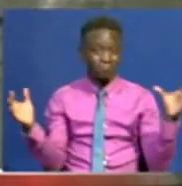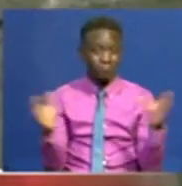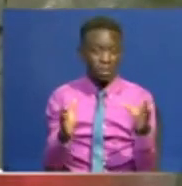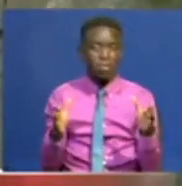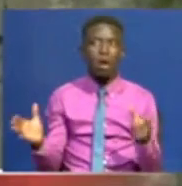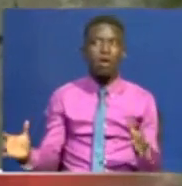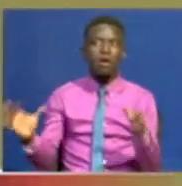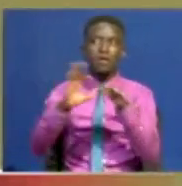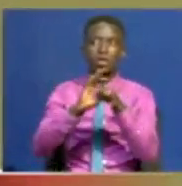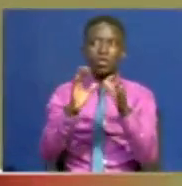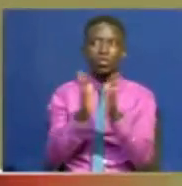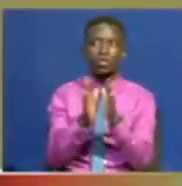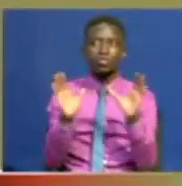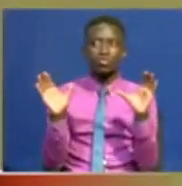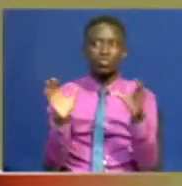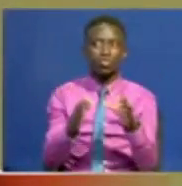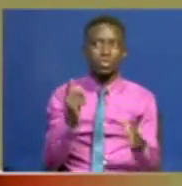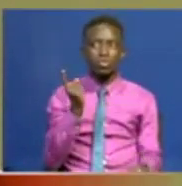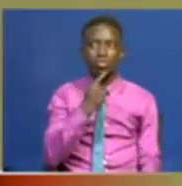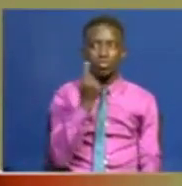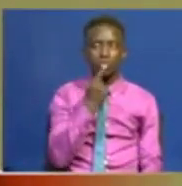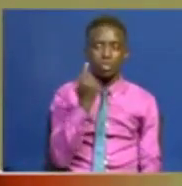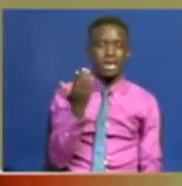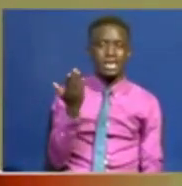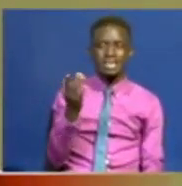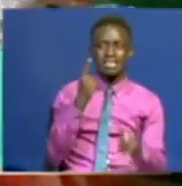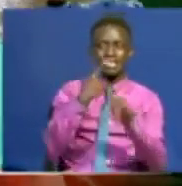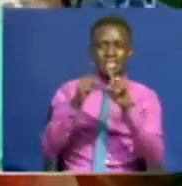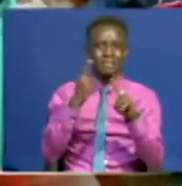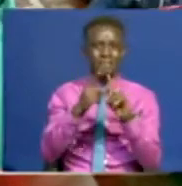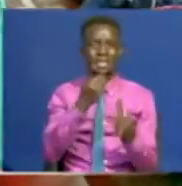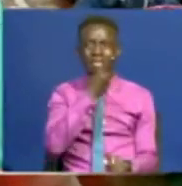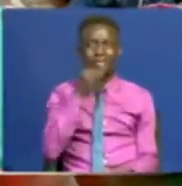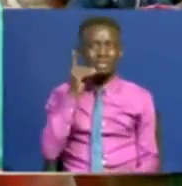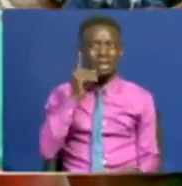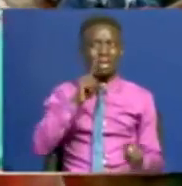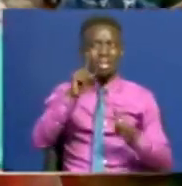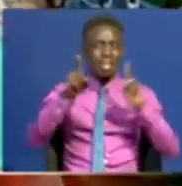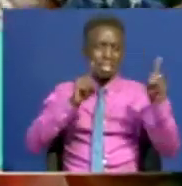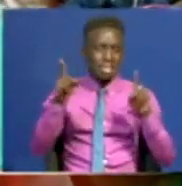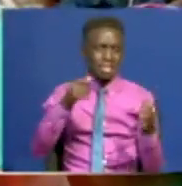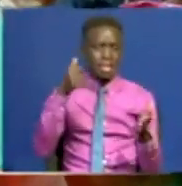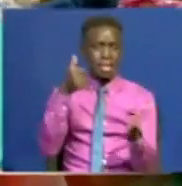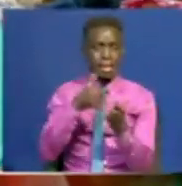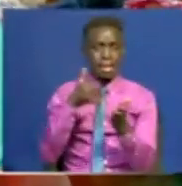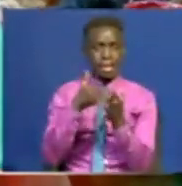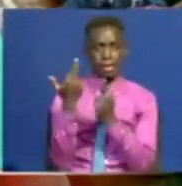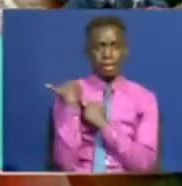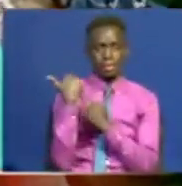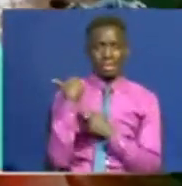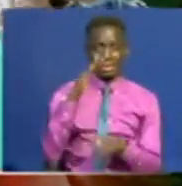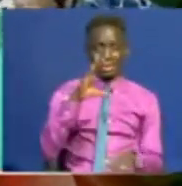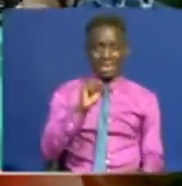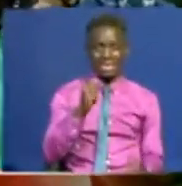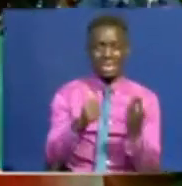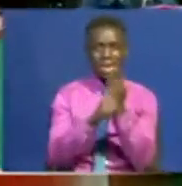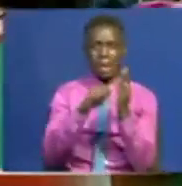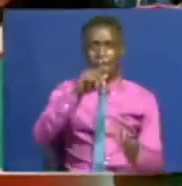Afrika Mashariki, ustawi wa kimaeneo na maeneo kame, Penina Malon, wakati wa hafla ya kutoa msaada